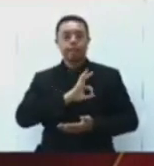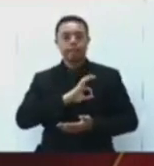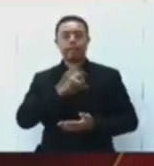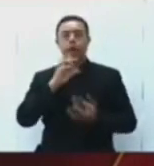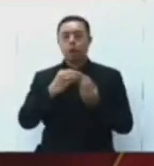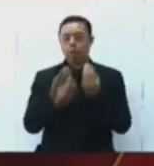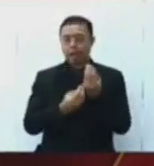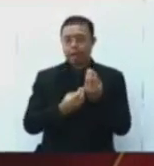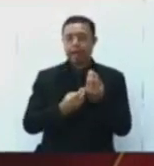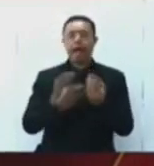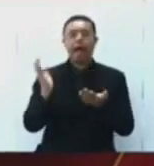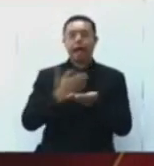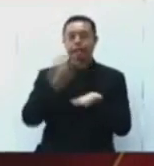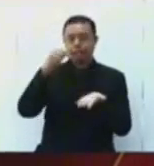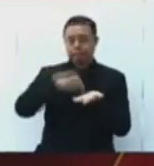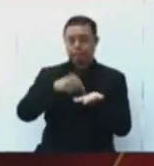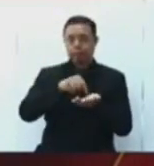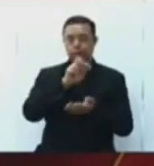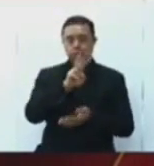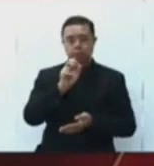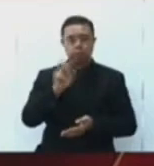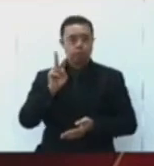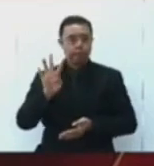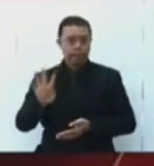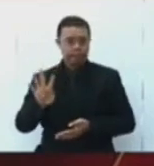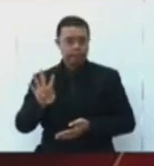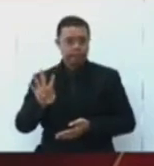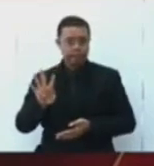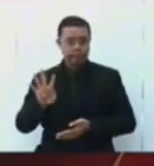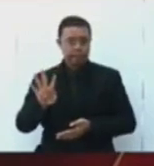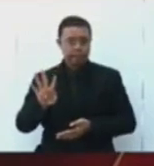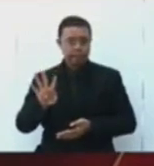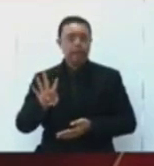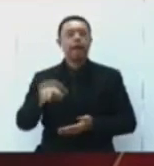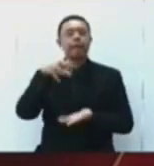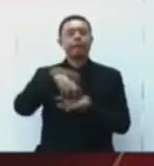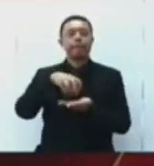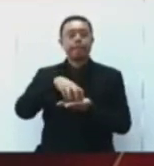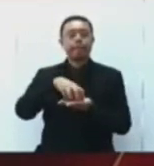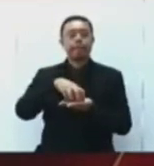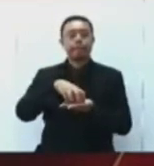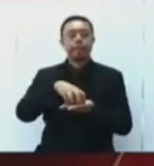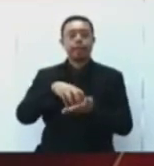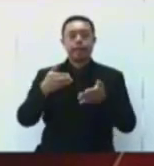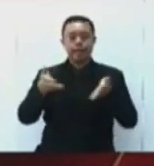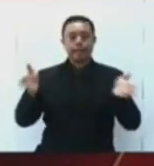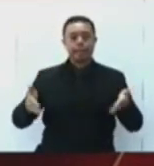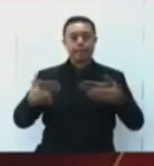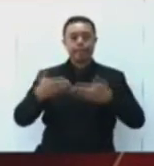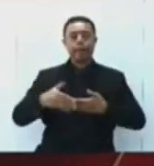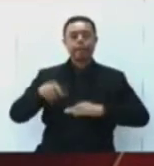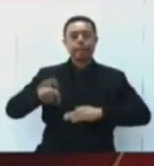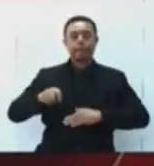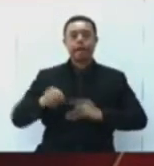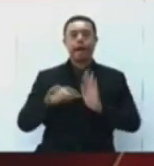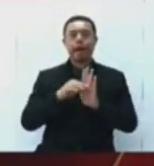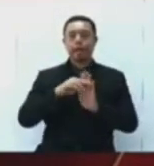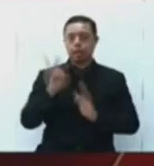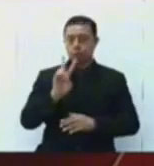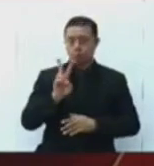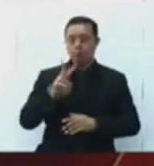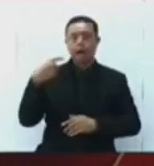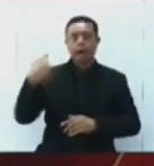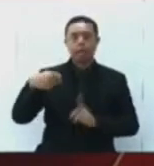terpilih dalam Pemilihan Umum tahun 2024 bertempat di ruang sidang utama lantai